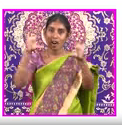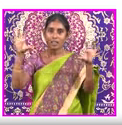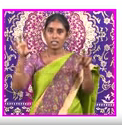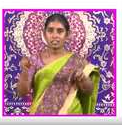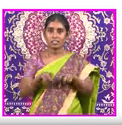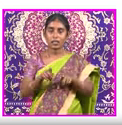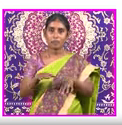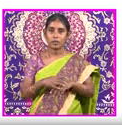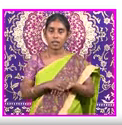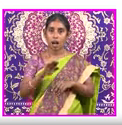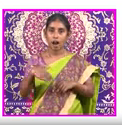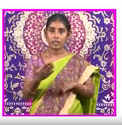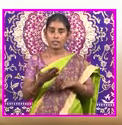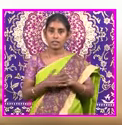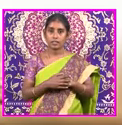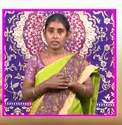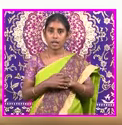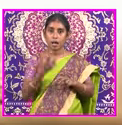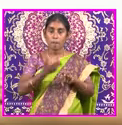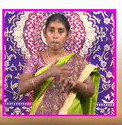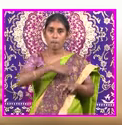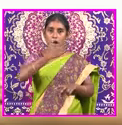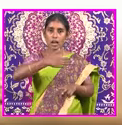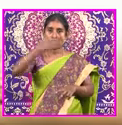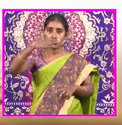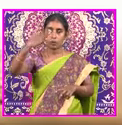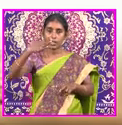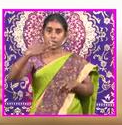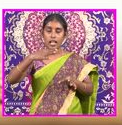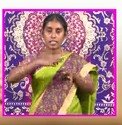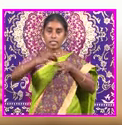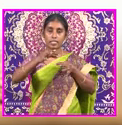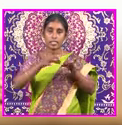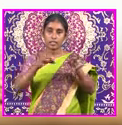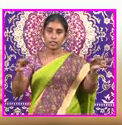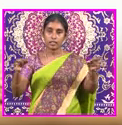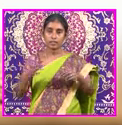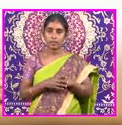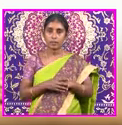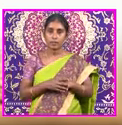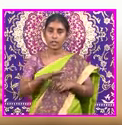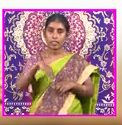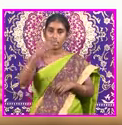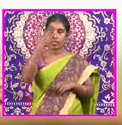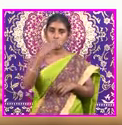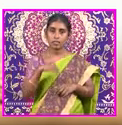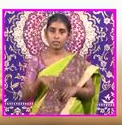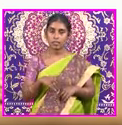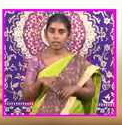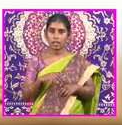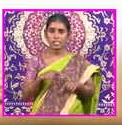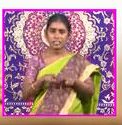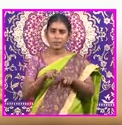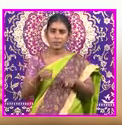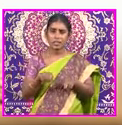திசை வந்து காலநிலையை பாதிக்கக்கூடிய காரணியாக அமைகிறது. நாம் உதாரணத்துக்கு எடுத்துக்கொண்டால் மேற்கு தொடர்ச்சி மலை மற்றும் ஆரவள்ளி மலைத்தொடரை